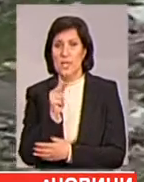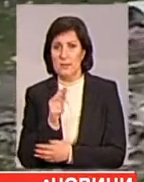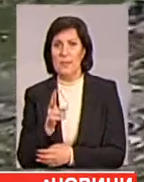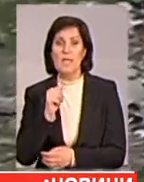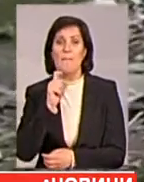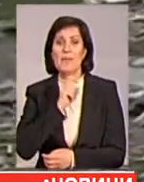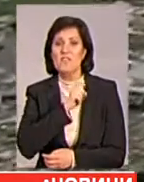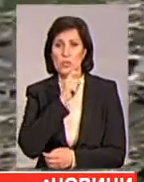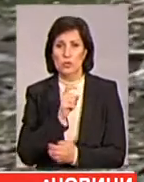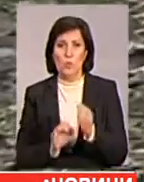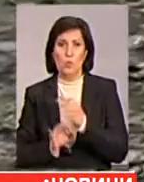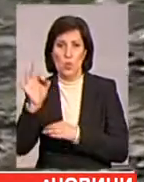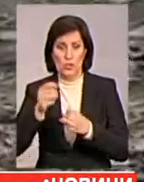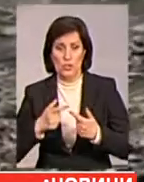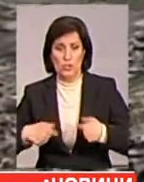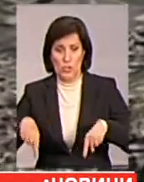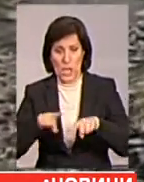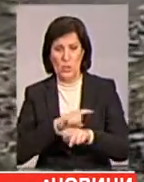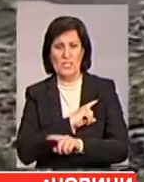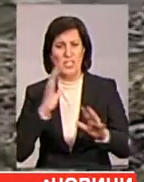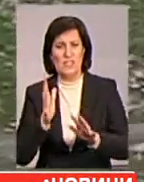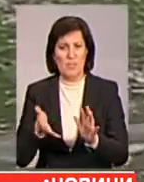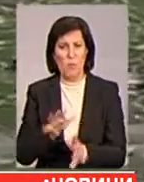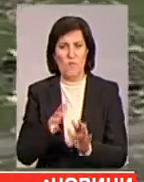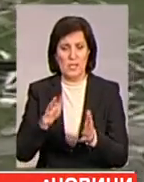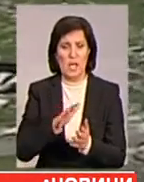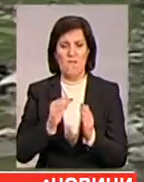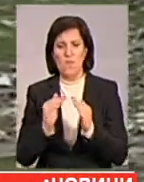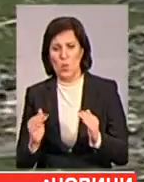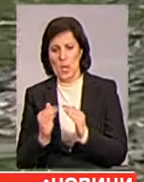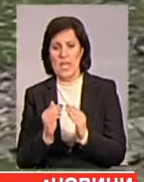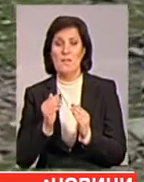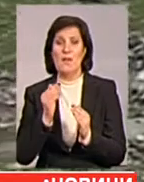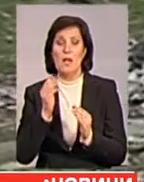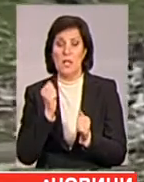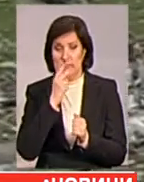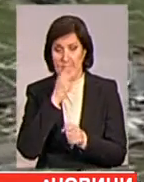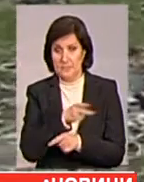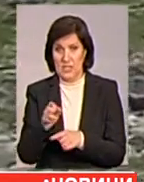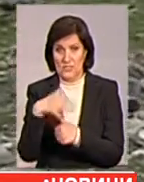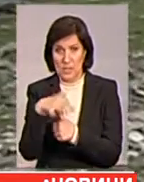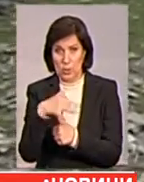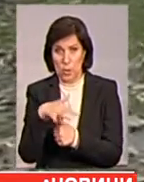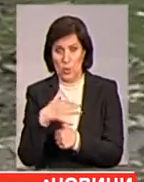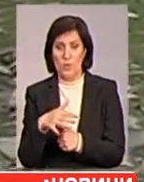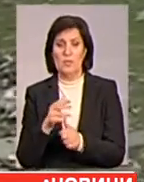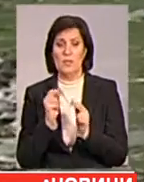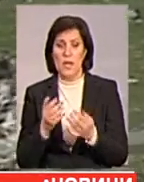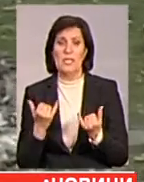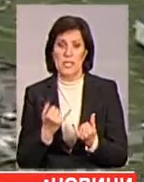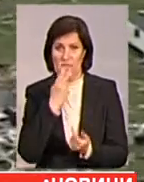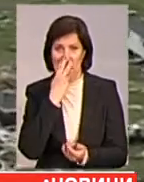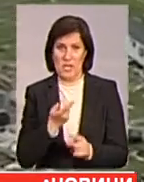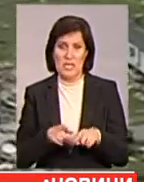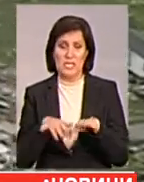північному сході штату. Сильний вітер поперевертав десятки фургонів в парку трейлерів. На відео, знятому з вертольота, видно, як нині